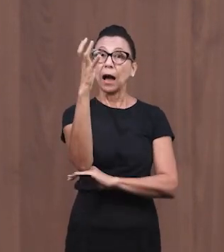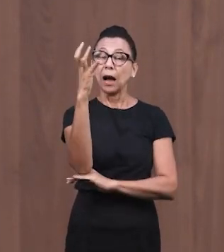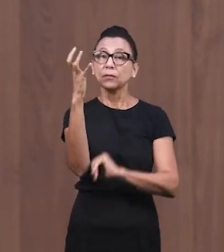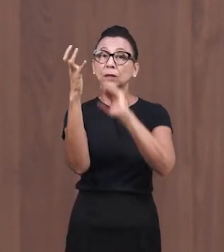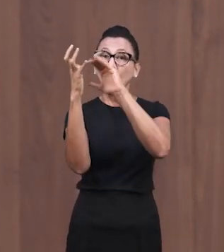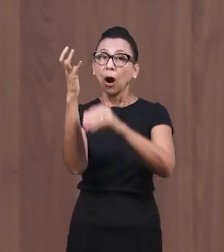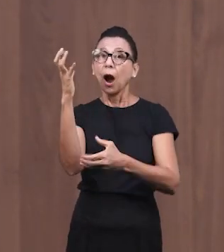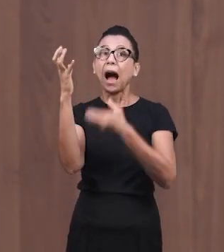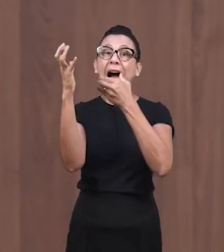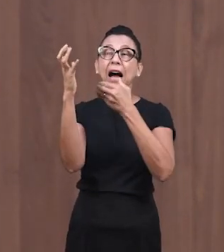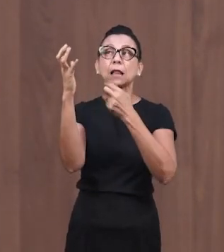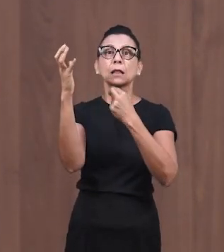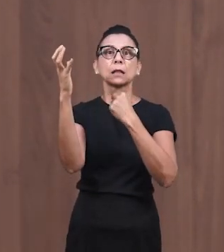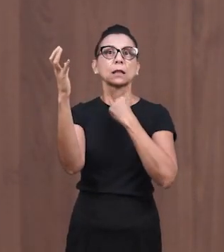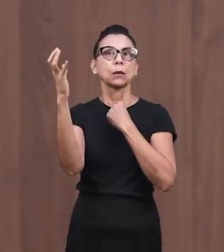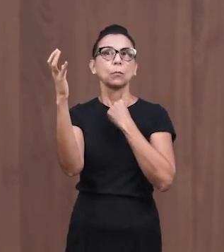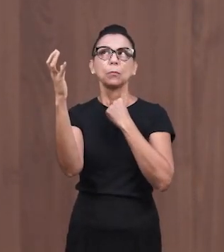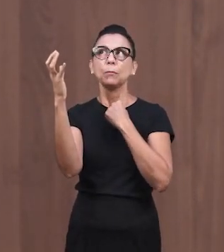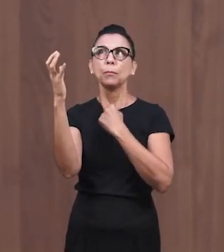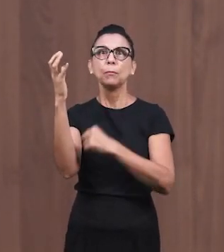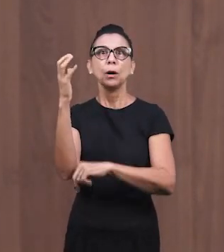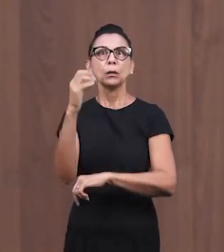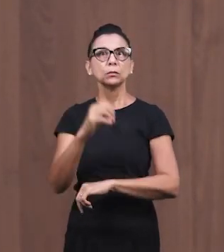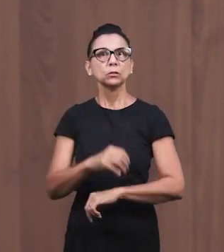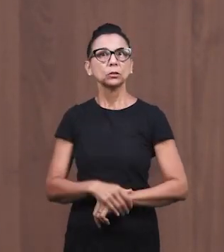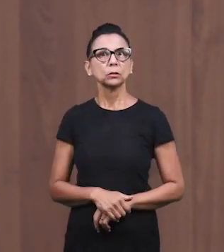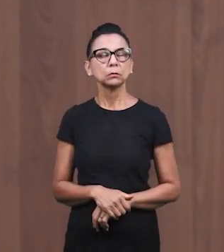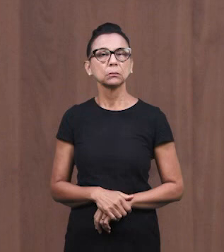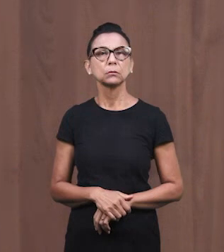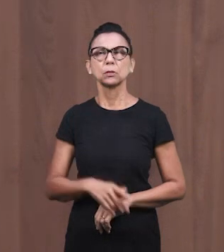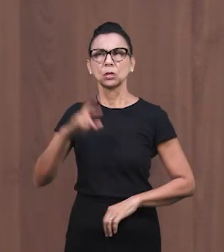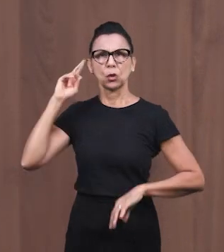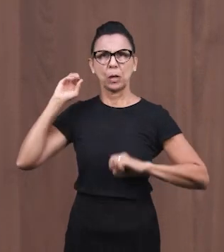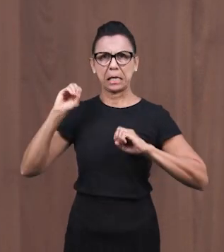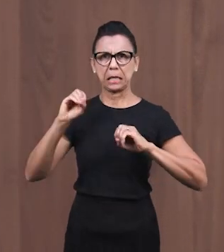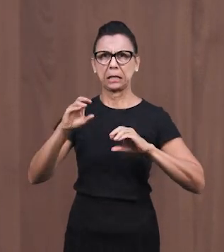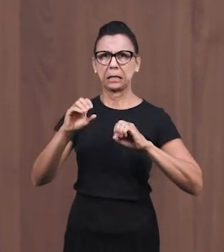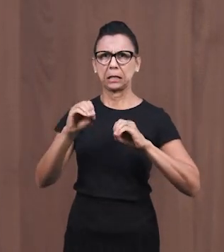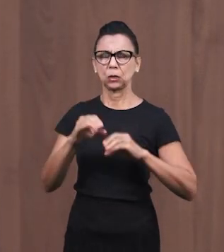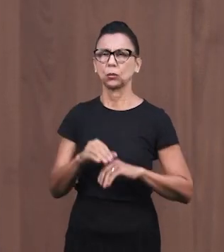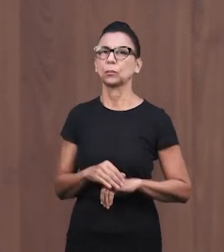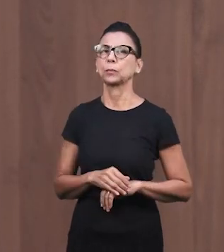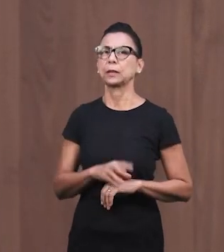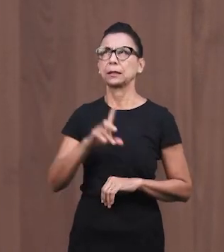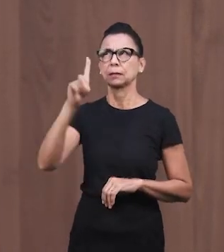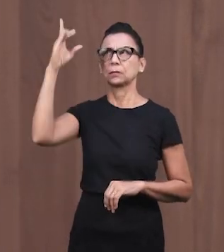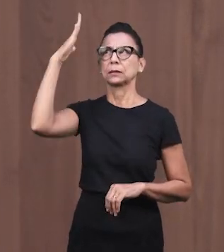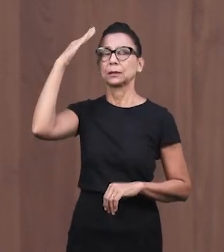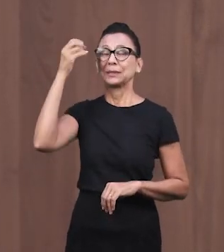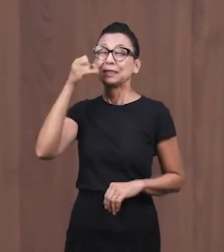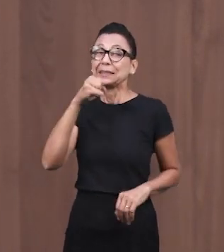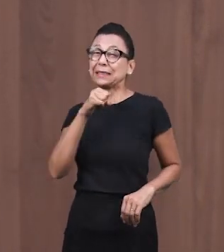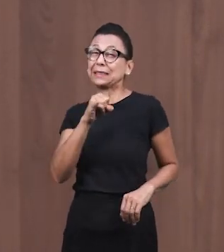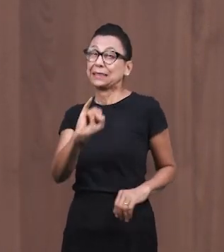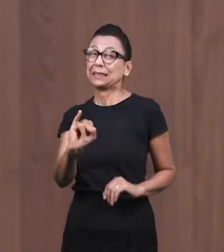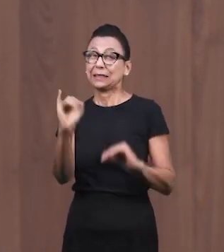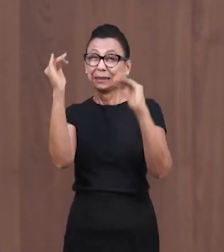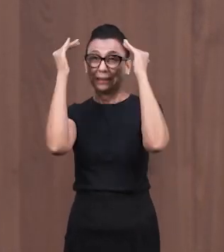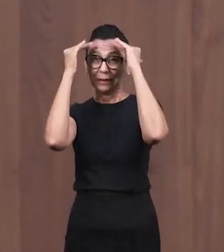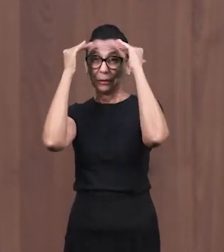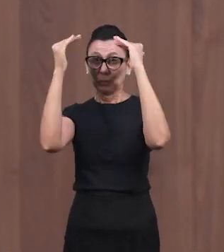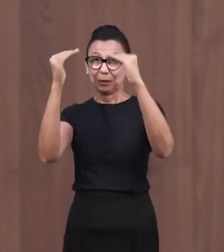d'elle, vous ne mangerez point. Le Seigneur, il a enseigné correctement parce que le Seigneur savait que